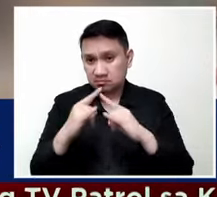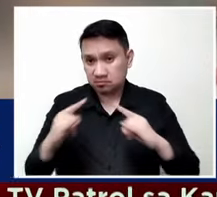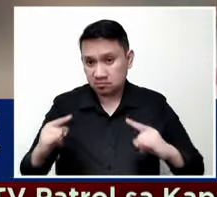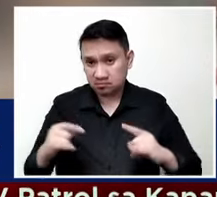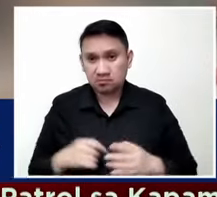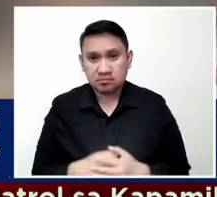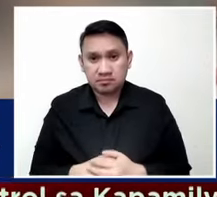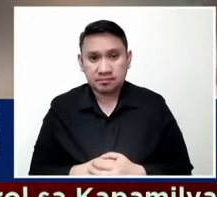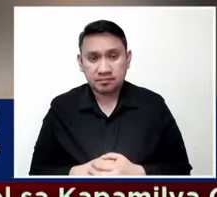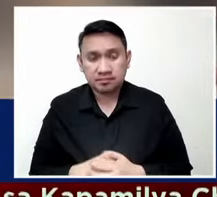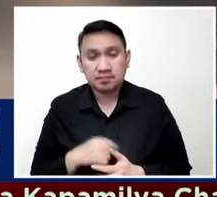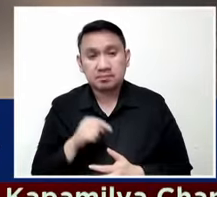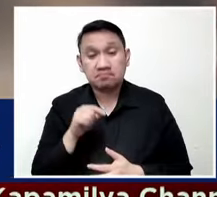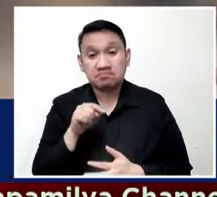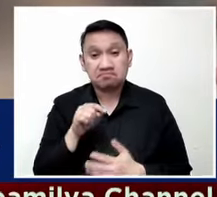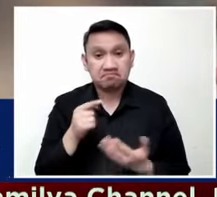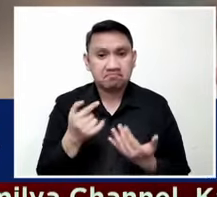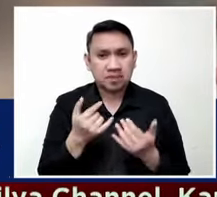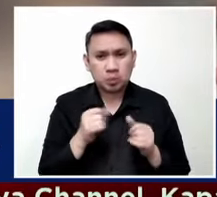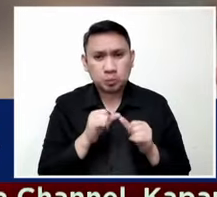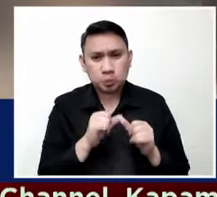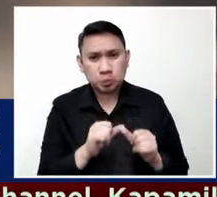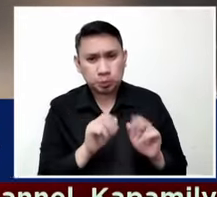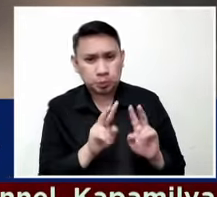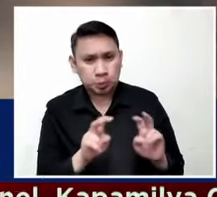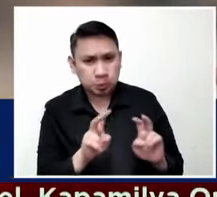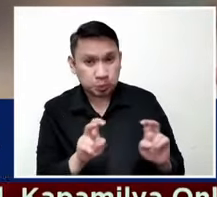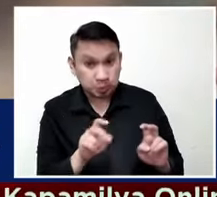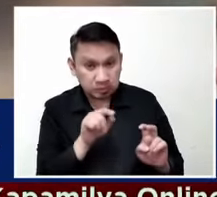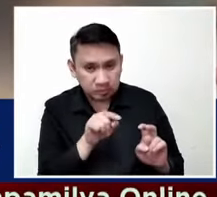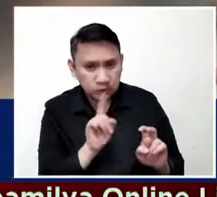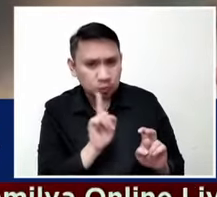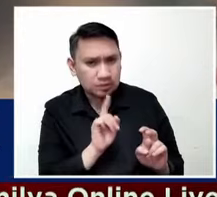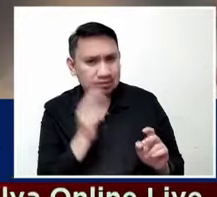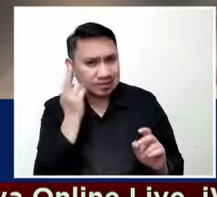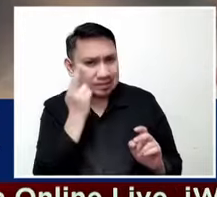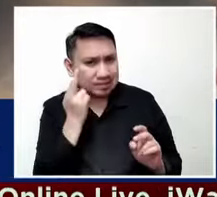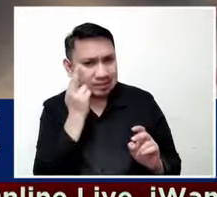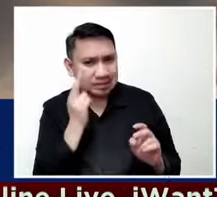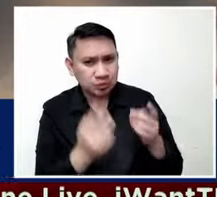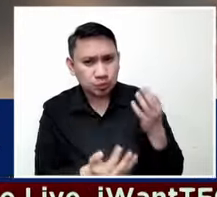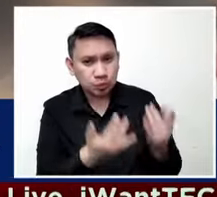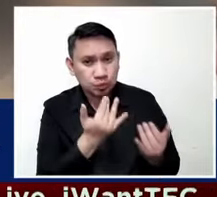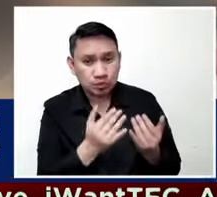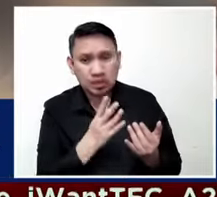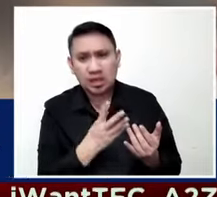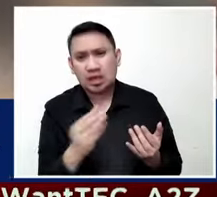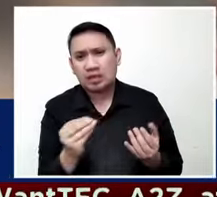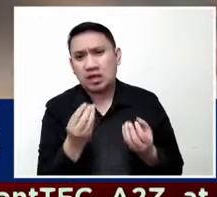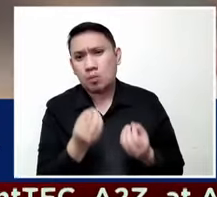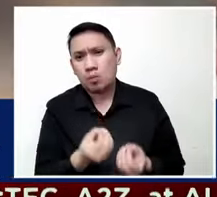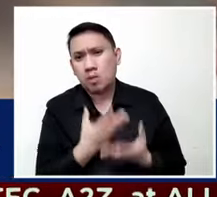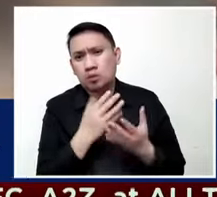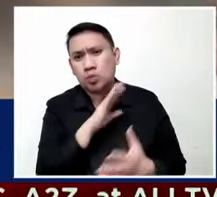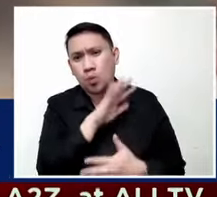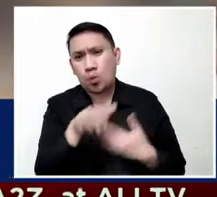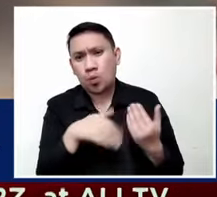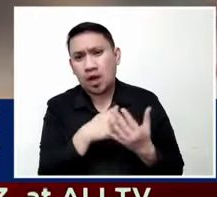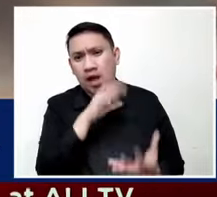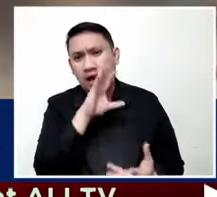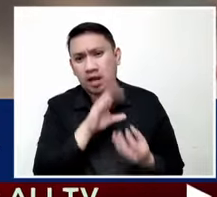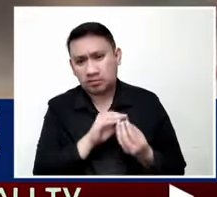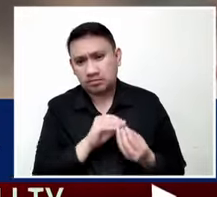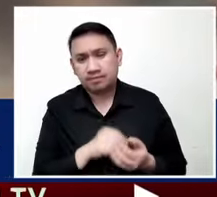center. Patuloy namang iniimbestigahan ng BFP ang posibleng pinagmula ng apoy at kabuang halaga ng pinsala nito.